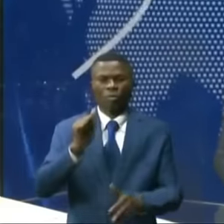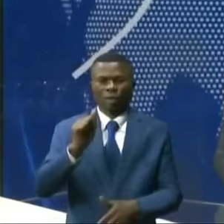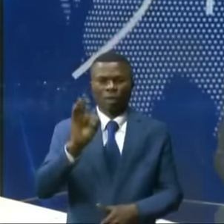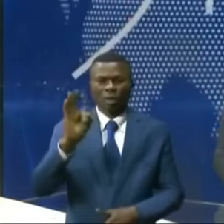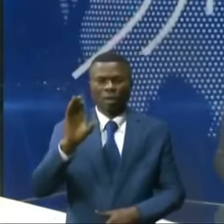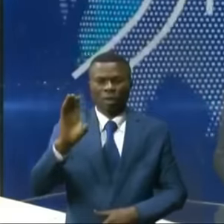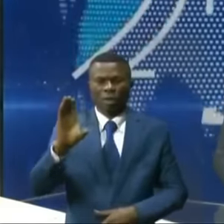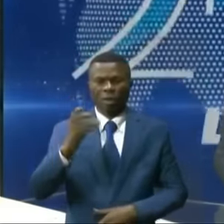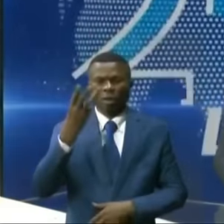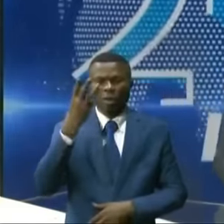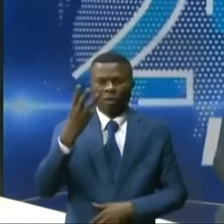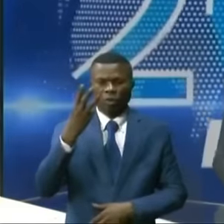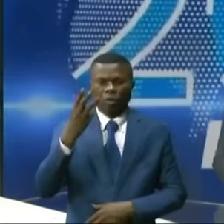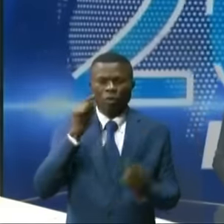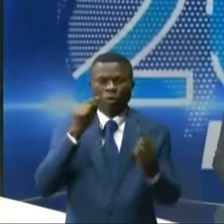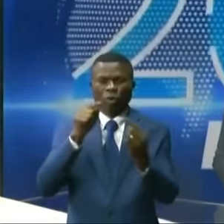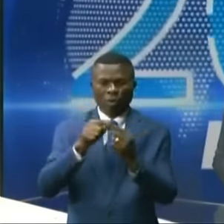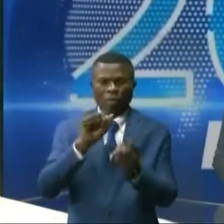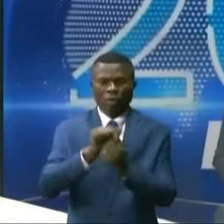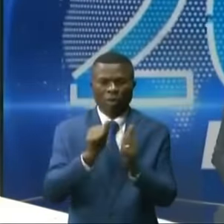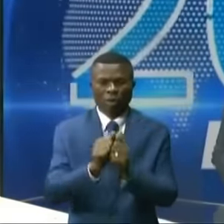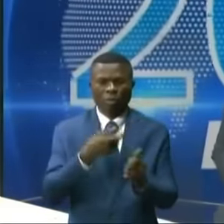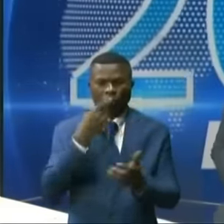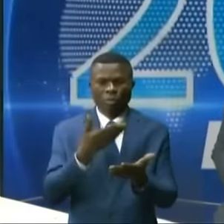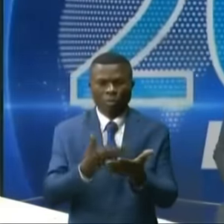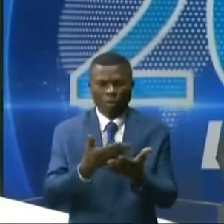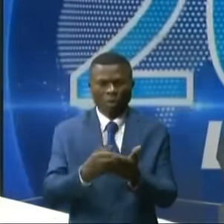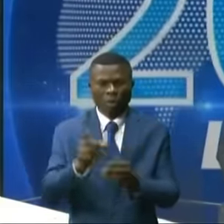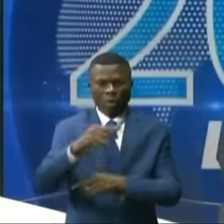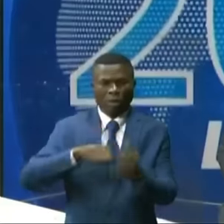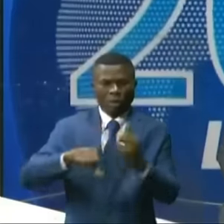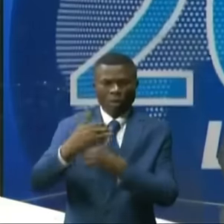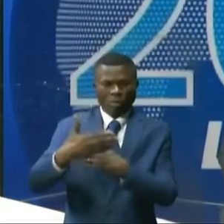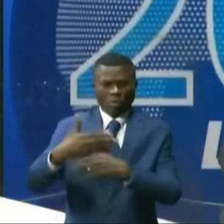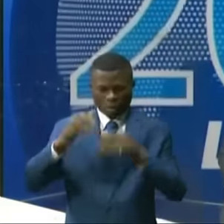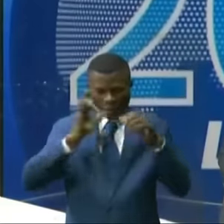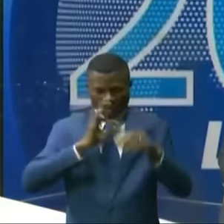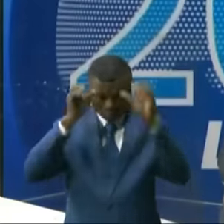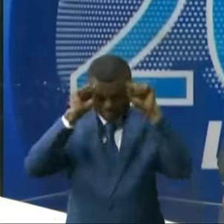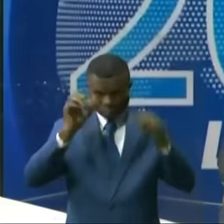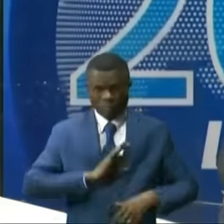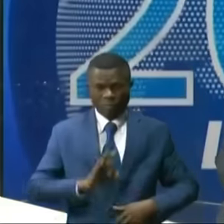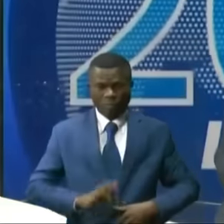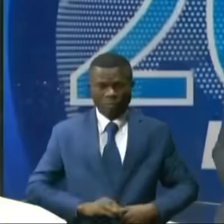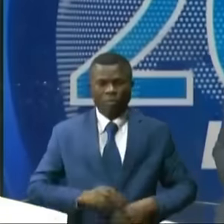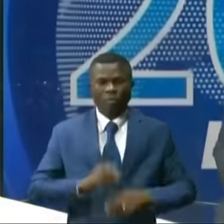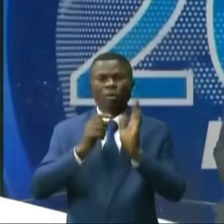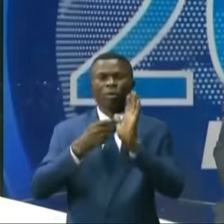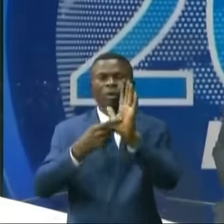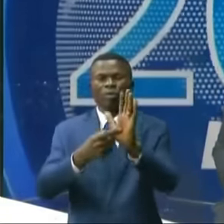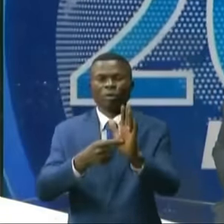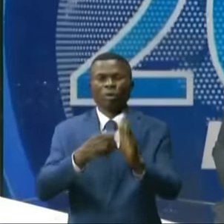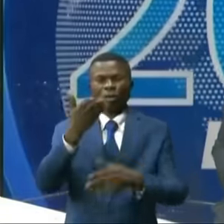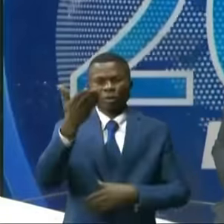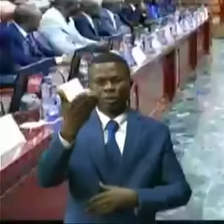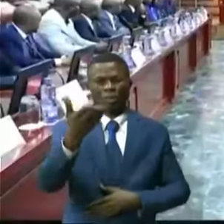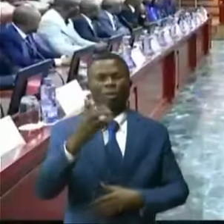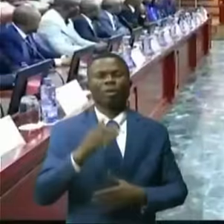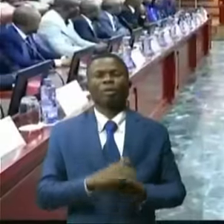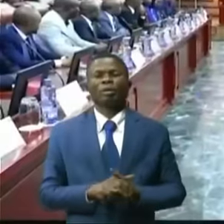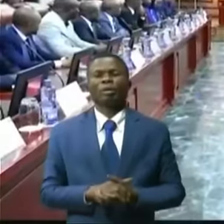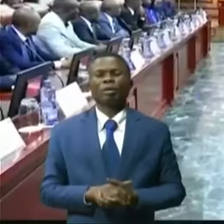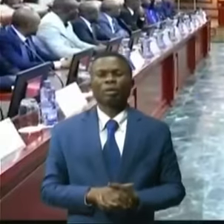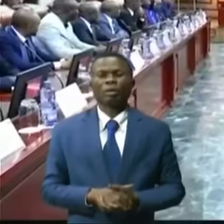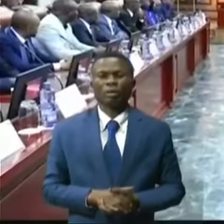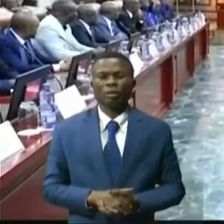trois principaux protagonistes étaient autour du chef de l'État Félix Antoine tisekedi tilombo reportage de blondine zovo